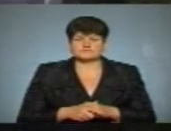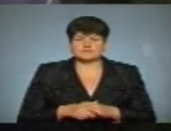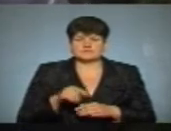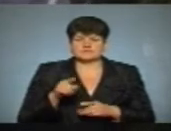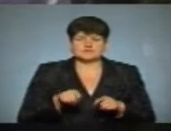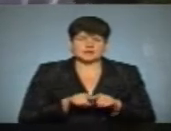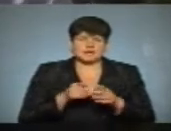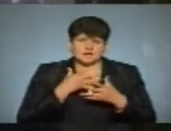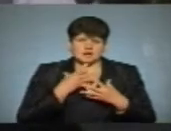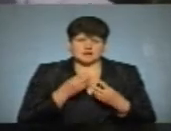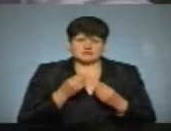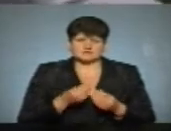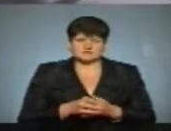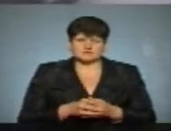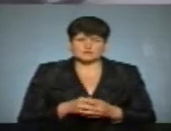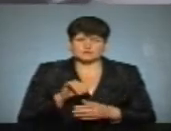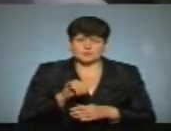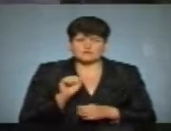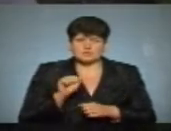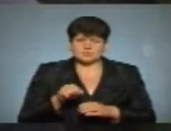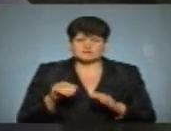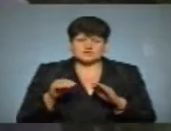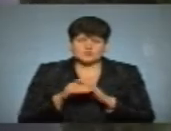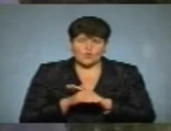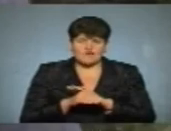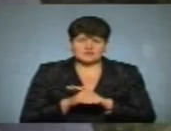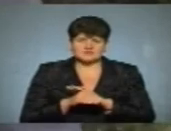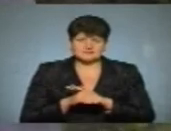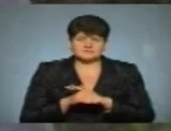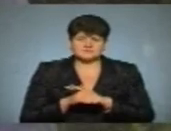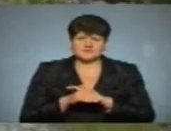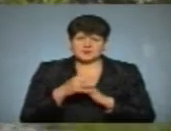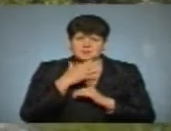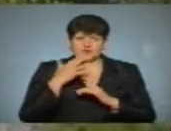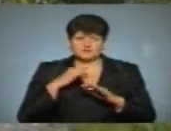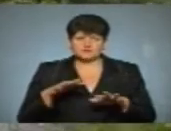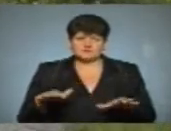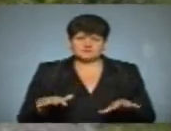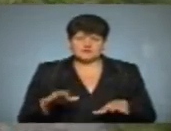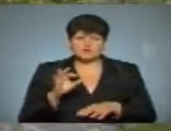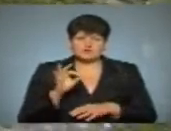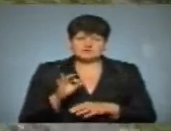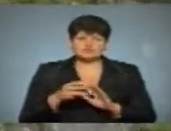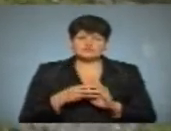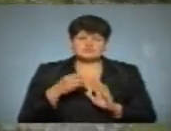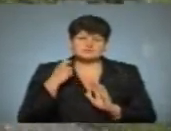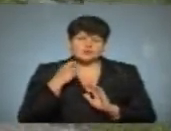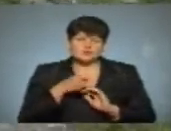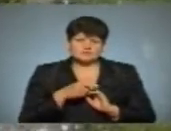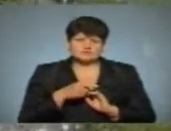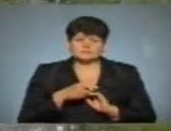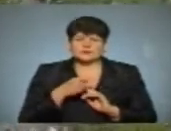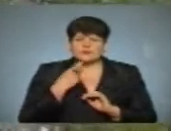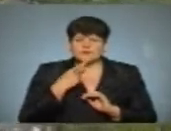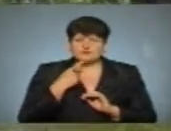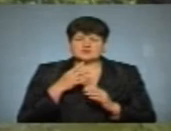такий гарний. В ньому можна сховатись багато місця. Олександру 8 років. Каже, в